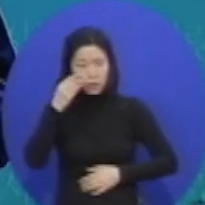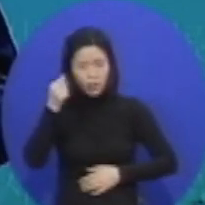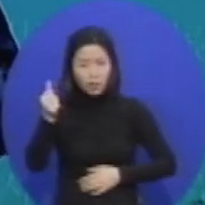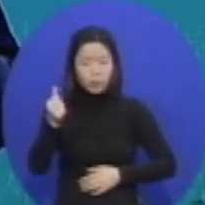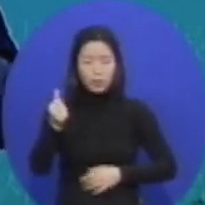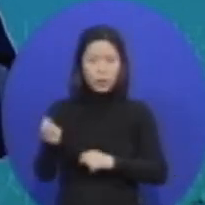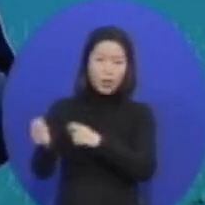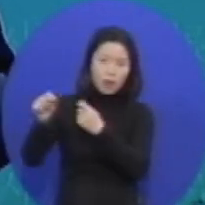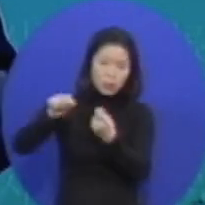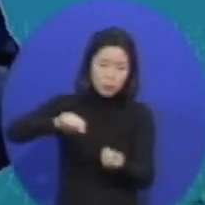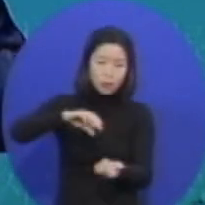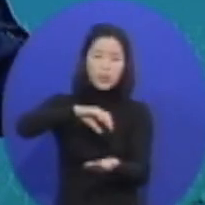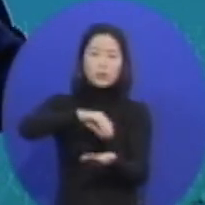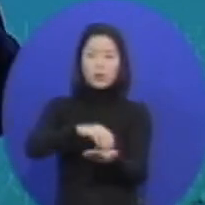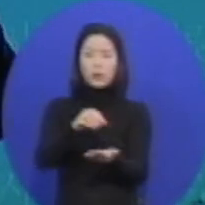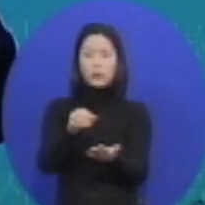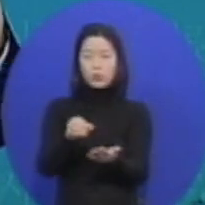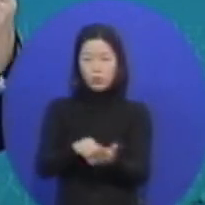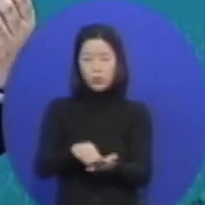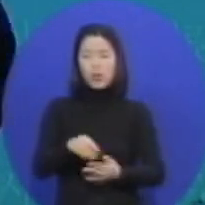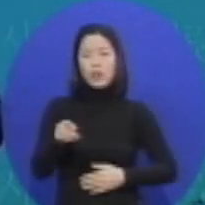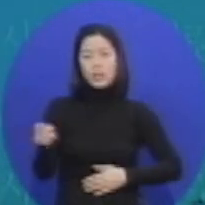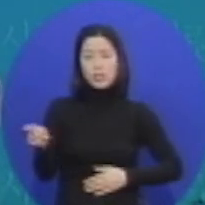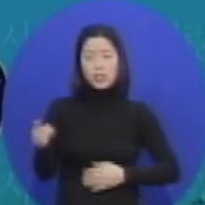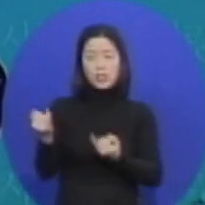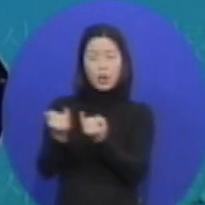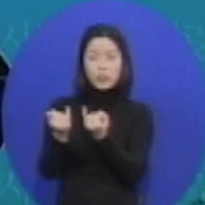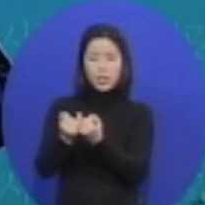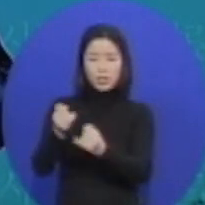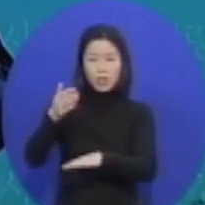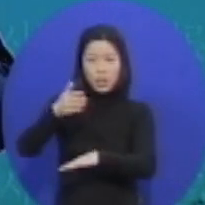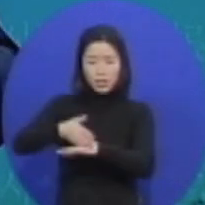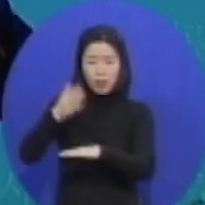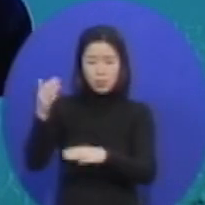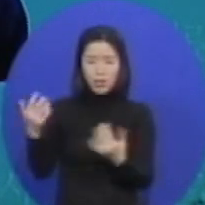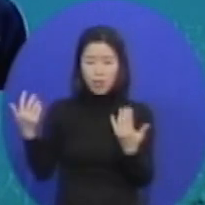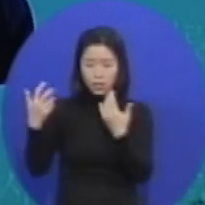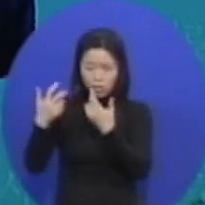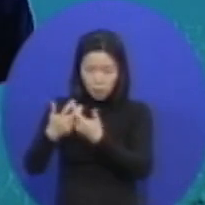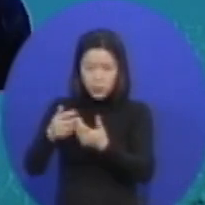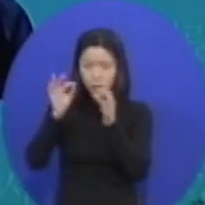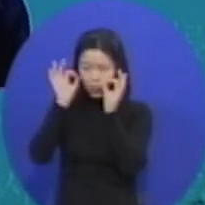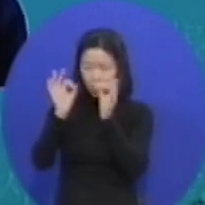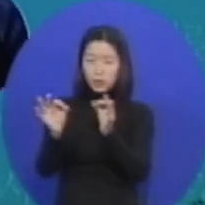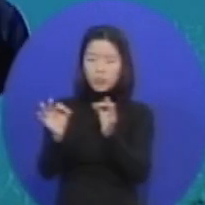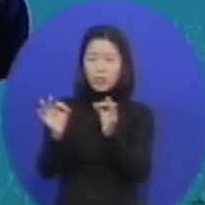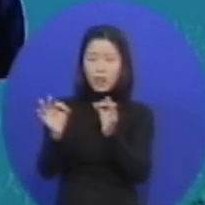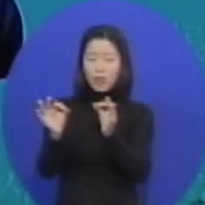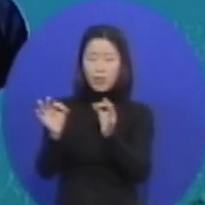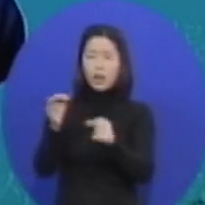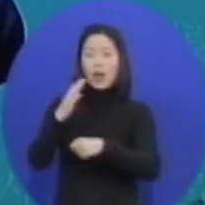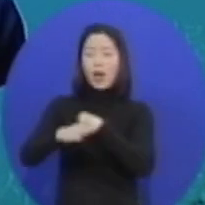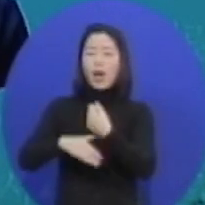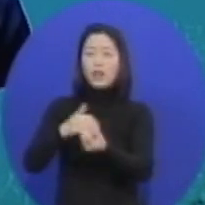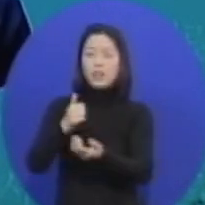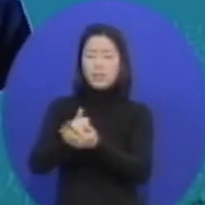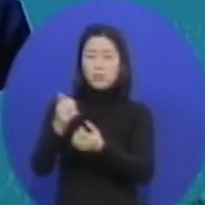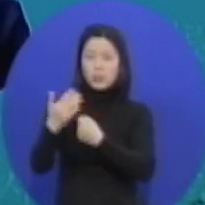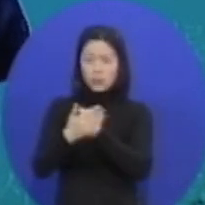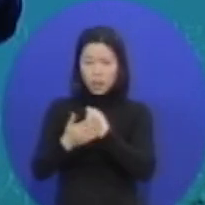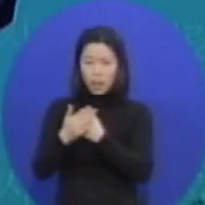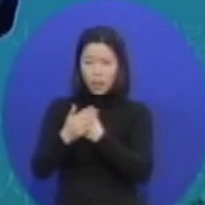이 여인에게 감사가 넘치는 거 보니까 이 여인에게 하나님의 은혜가 그만큼